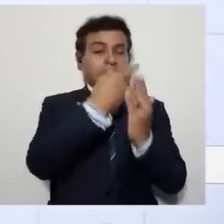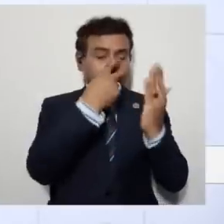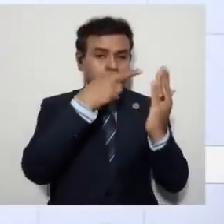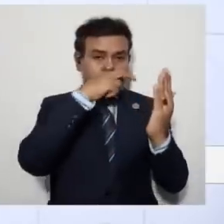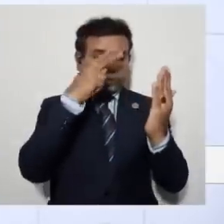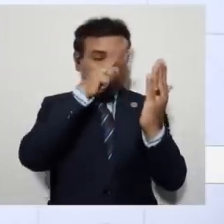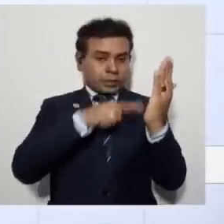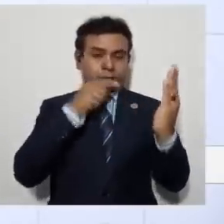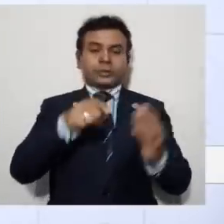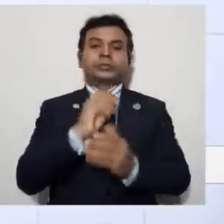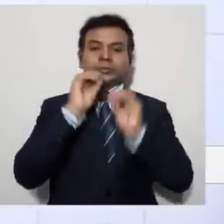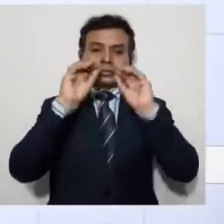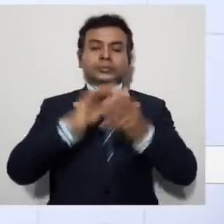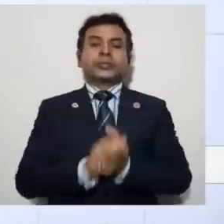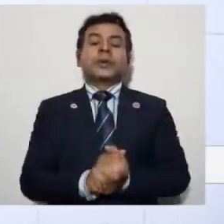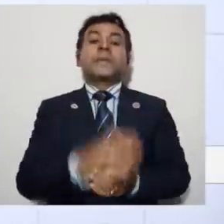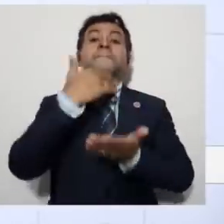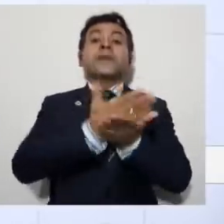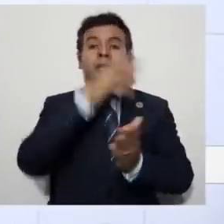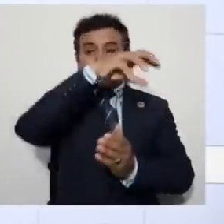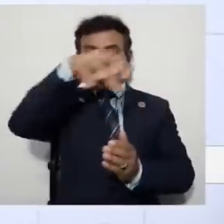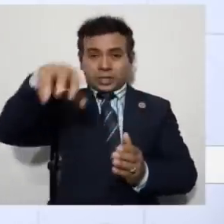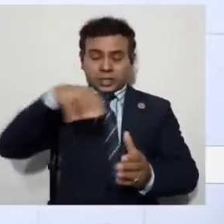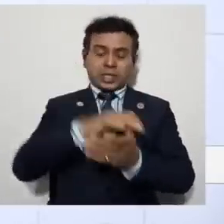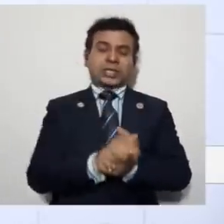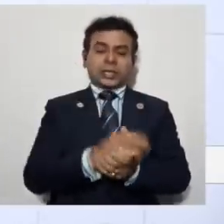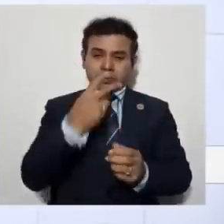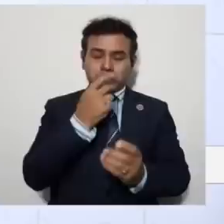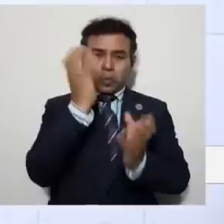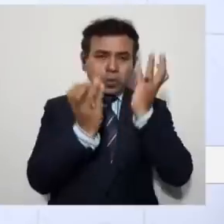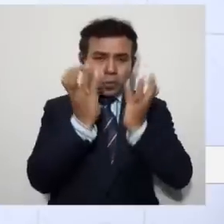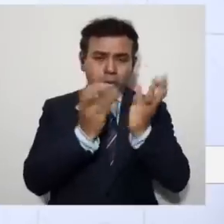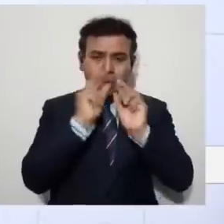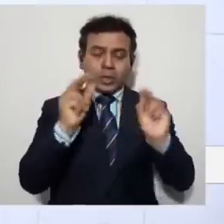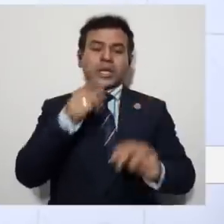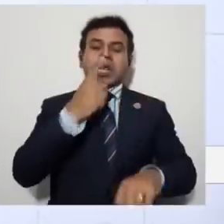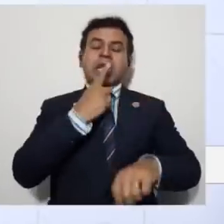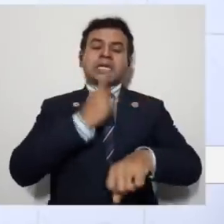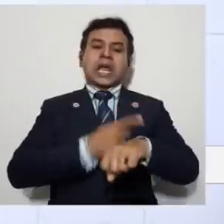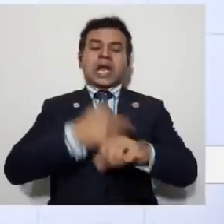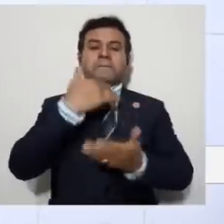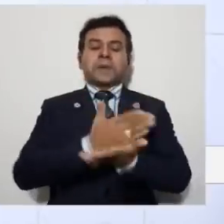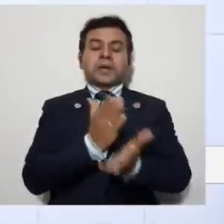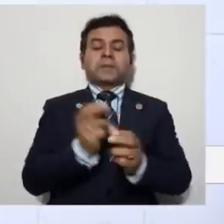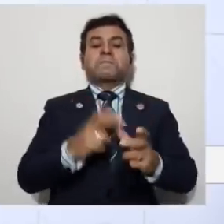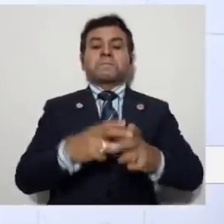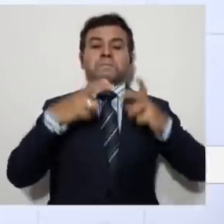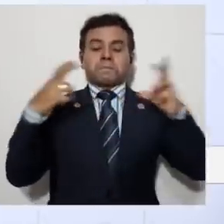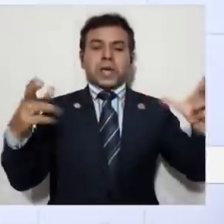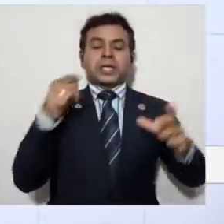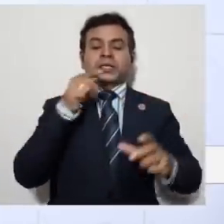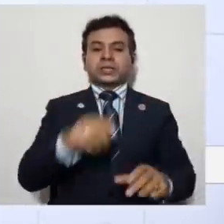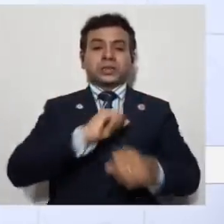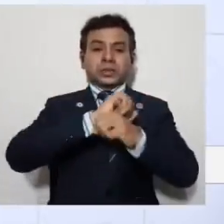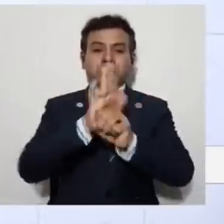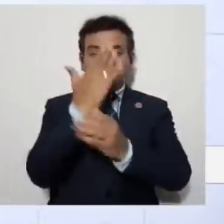যেটা 3-5-এর রিপোর্ট বিশ্লেষণ করে। এবং যদি আমরা বিভাগের দিকে তাকাই তাহলে এখন পর্যন্ত ঢাকা সিটি